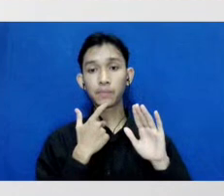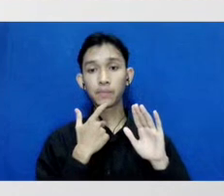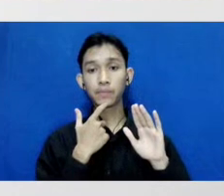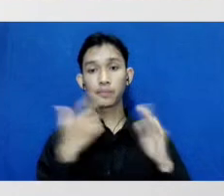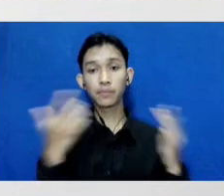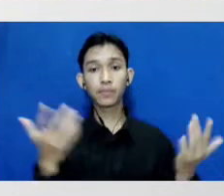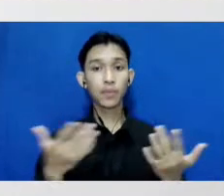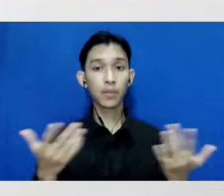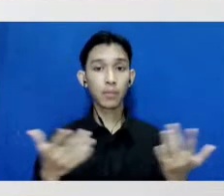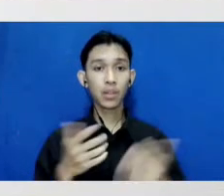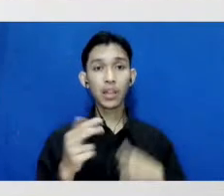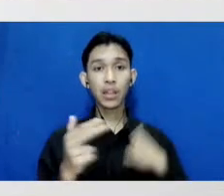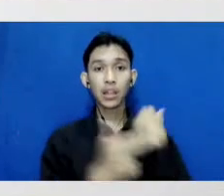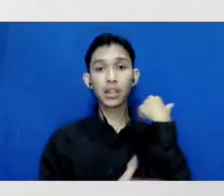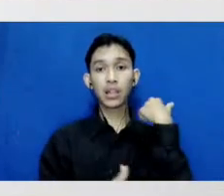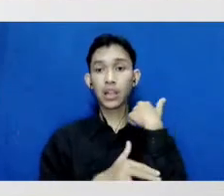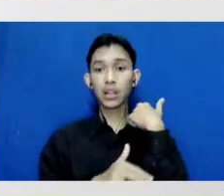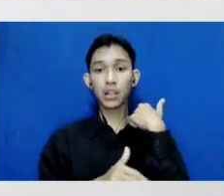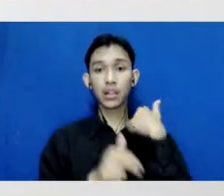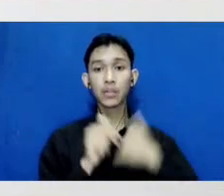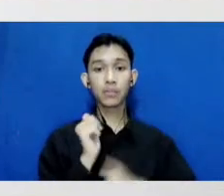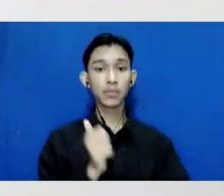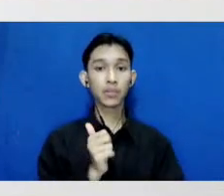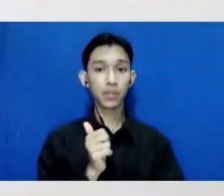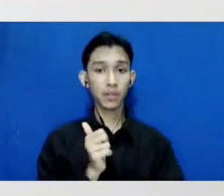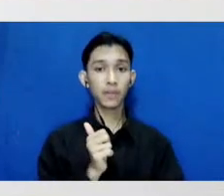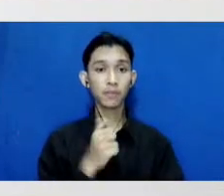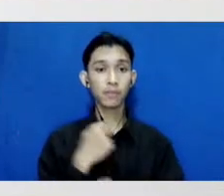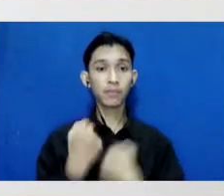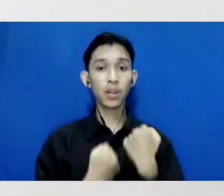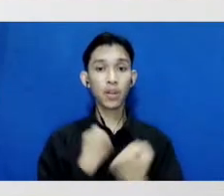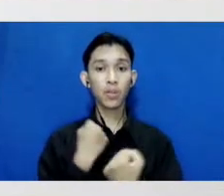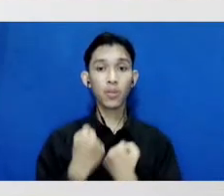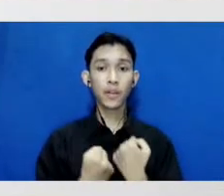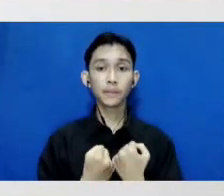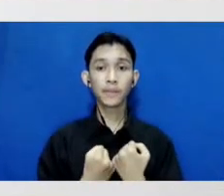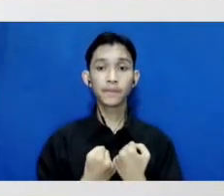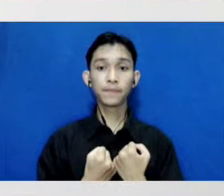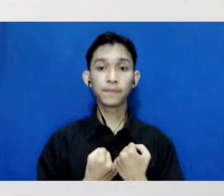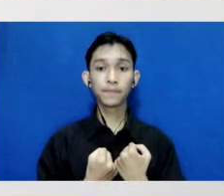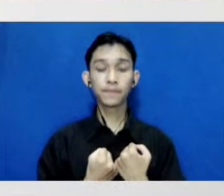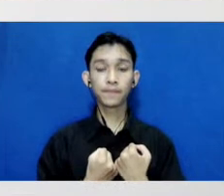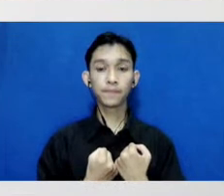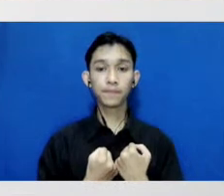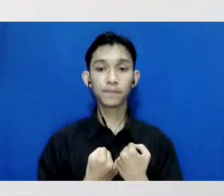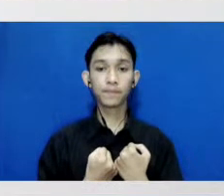bagaimana satu negara itu bisa melakukan